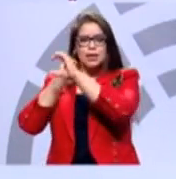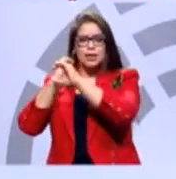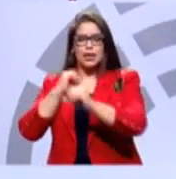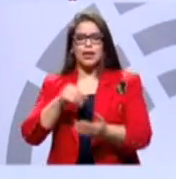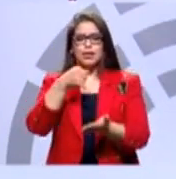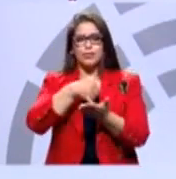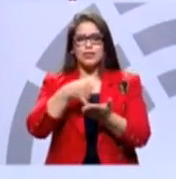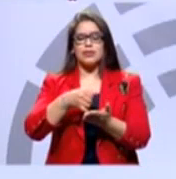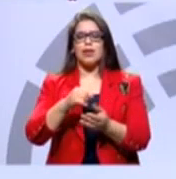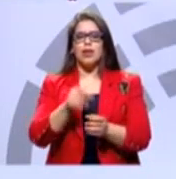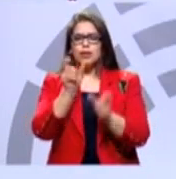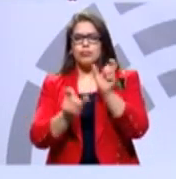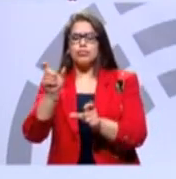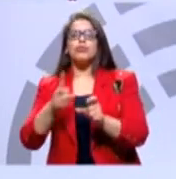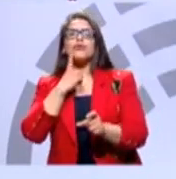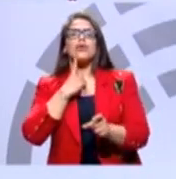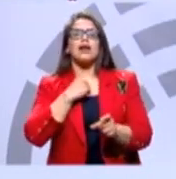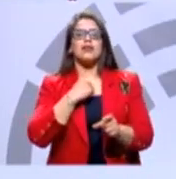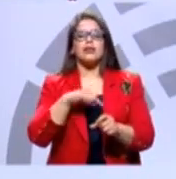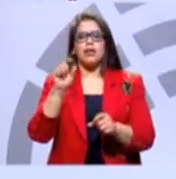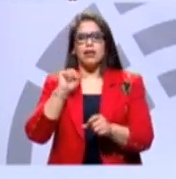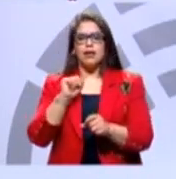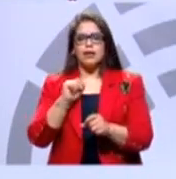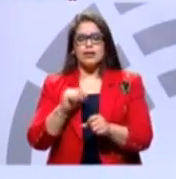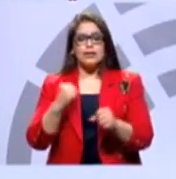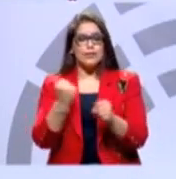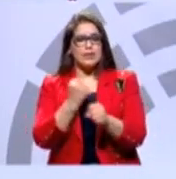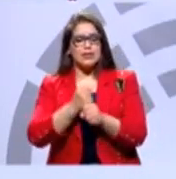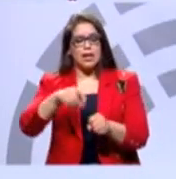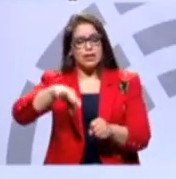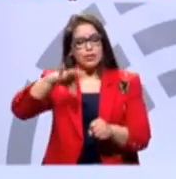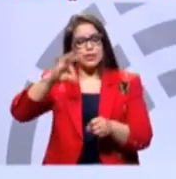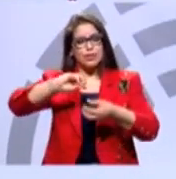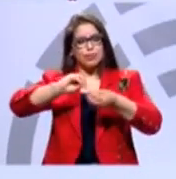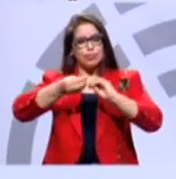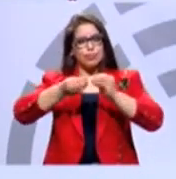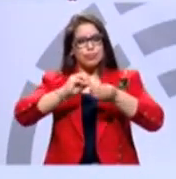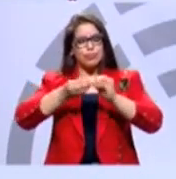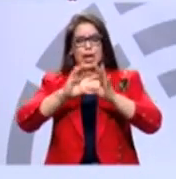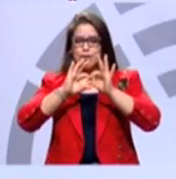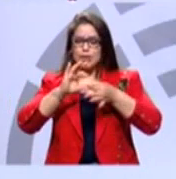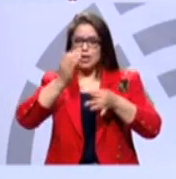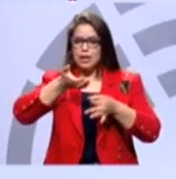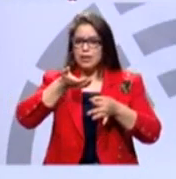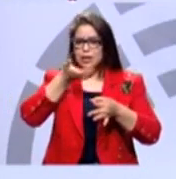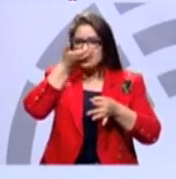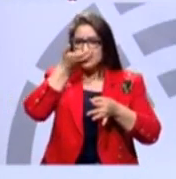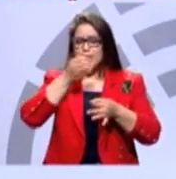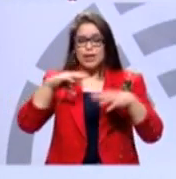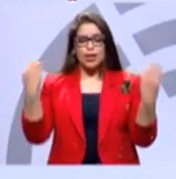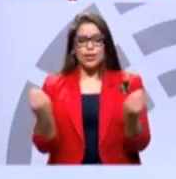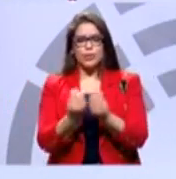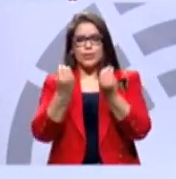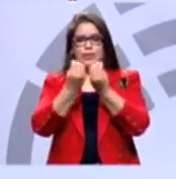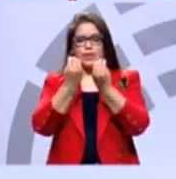اهل وعطاشا خاصه في الارياف لذلك سنعمل على حل مشكله الجمعيات المائيه مع بعضنا